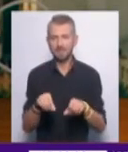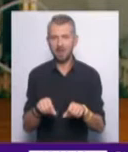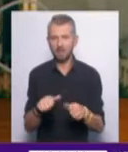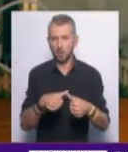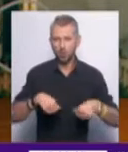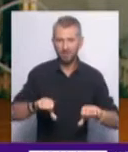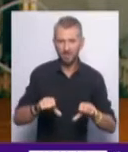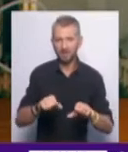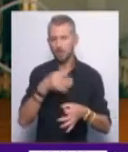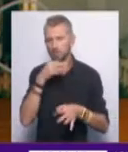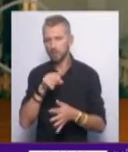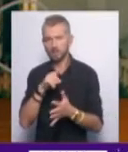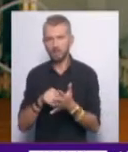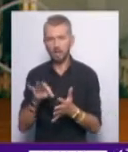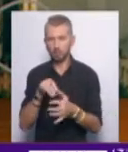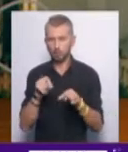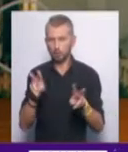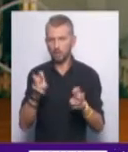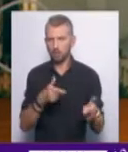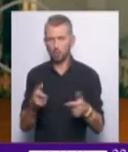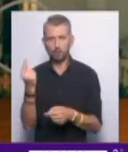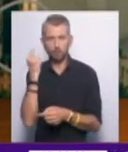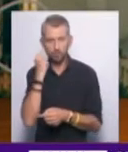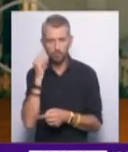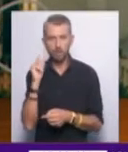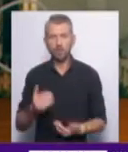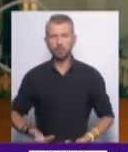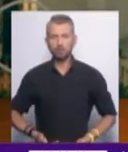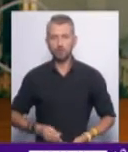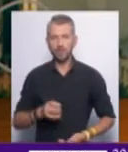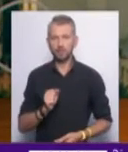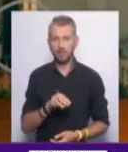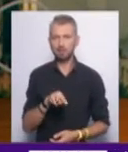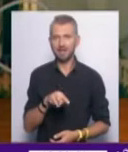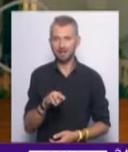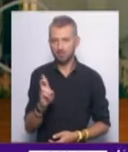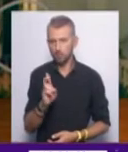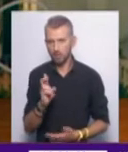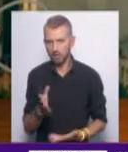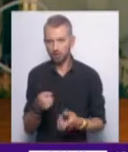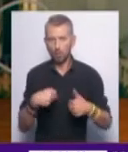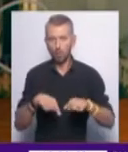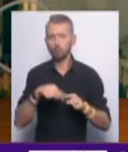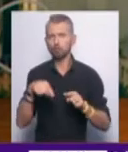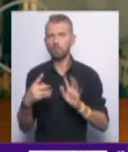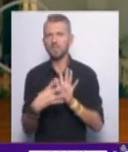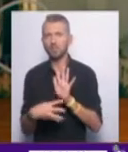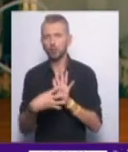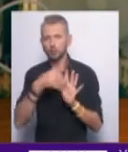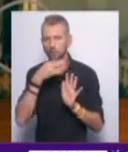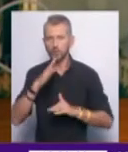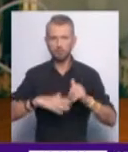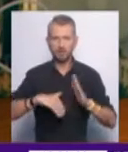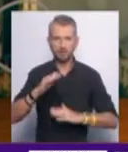будь-які питання з приводу цієї теми ми готові від вас почути. І життя на Микільській Борщагівці, округ номер 90, будь-які практичні